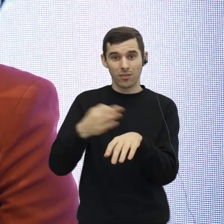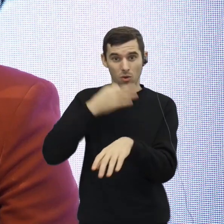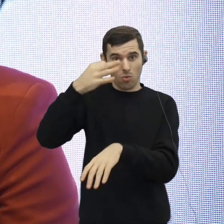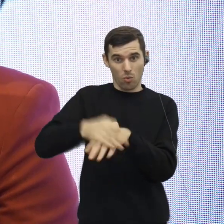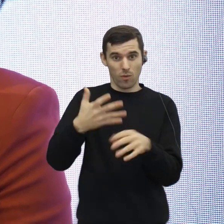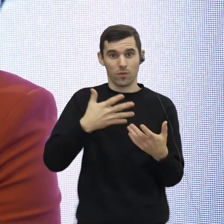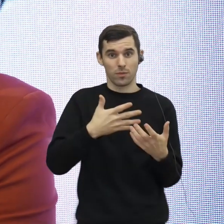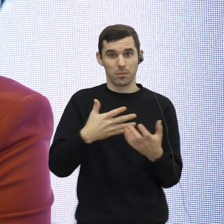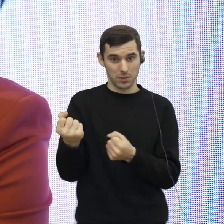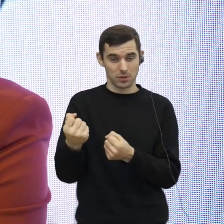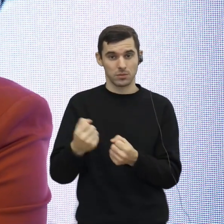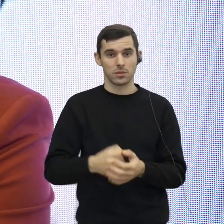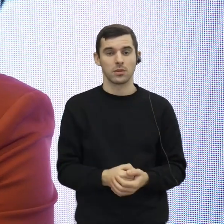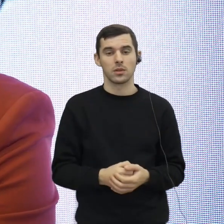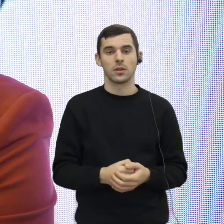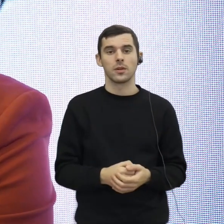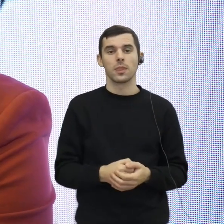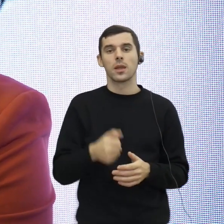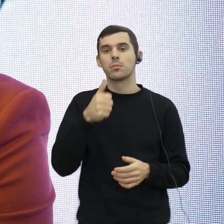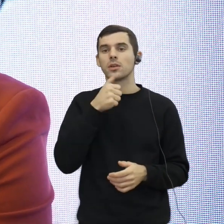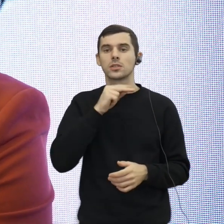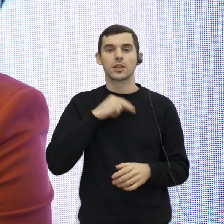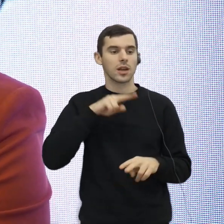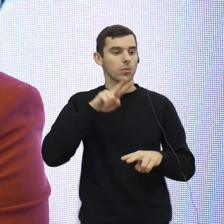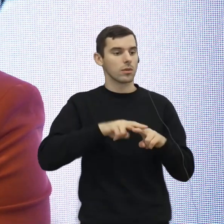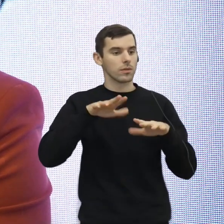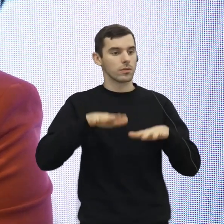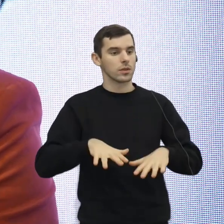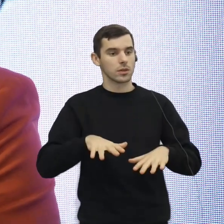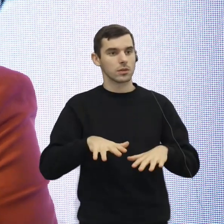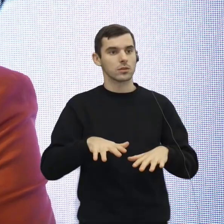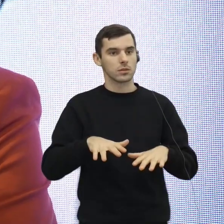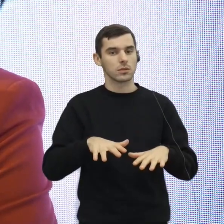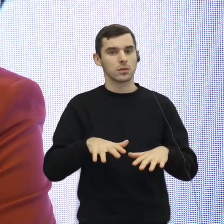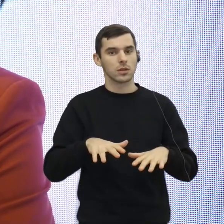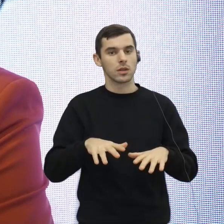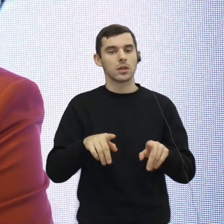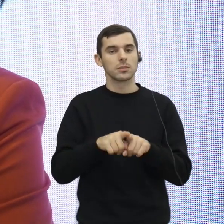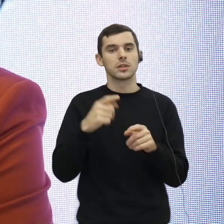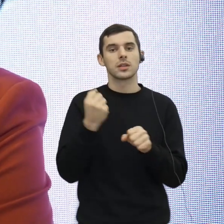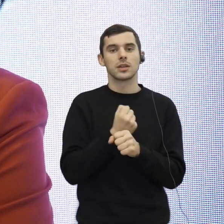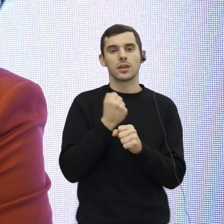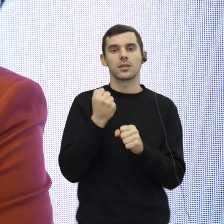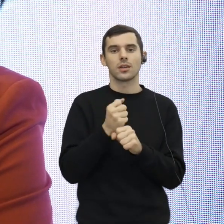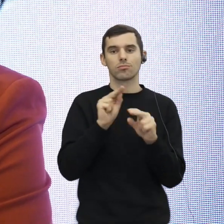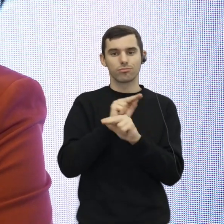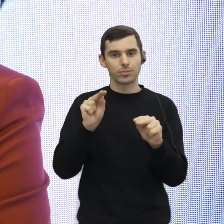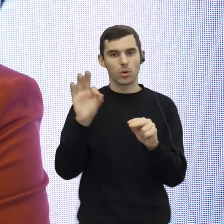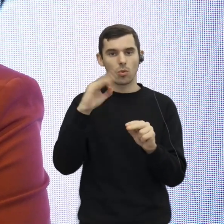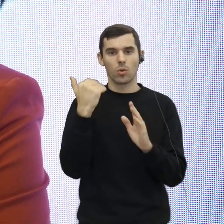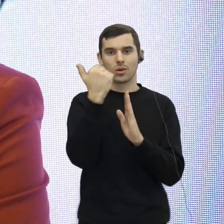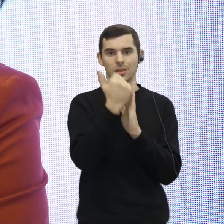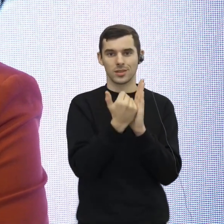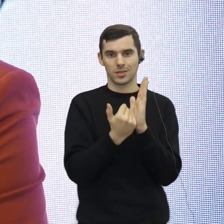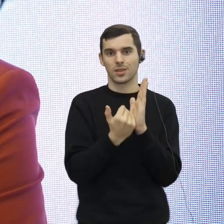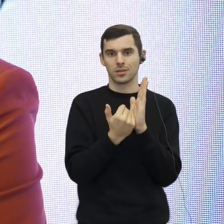Jeigu tai daroma, pavyzdžiui, darbo vietoje arba kažkur kitur, tai gal priminti dar ir apie įstatyminės pareigas, kad jie tuo